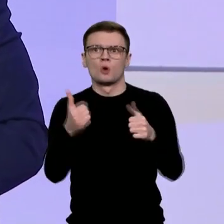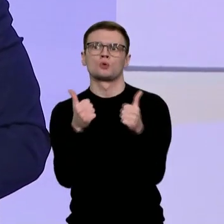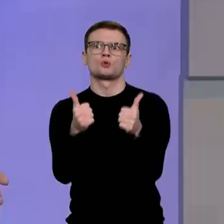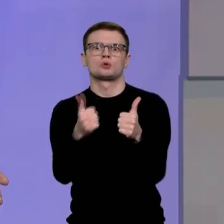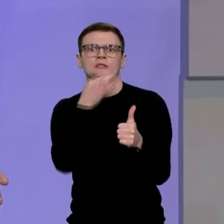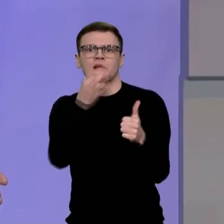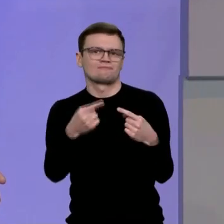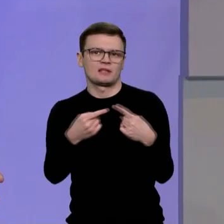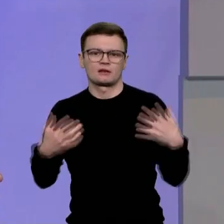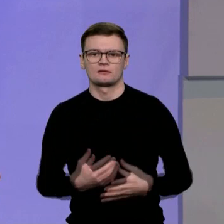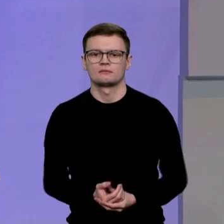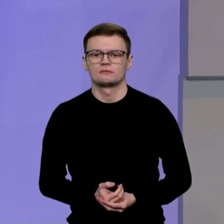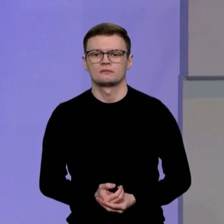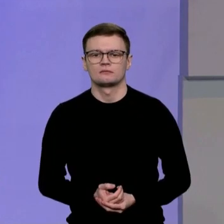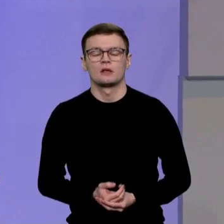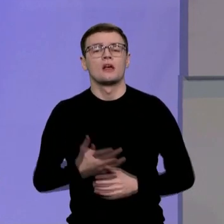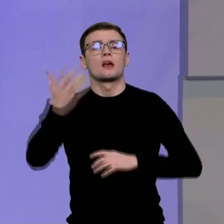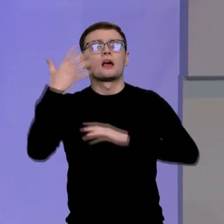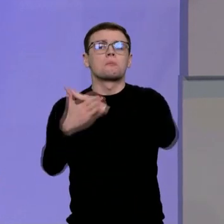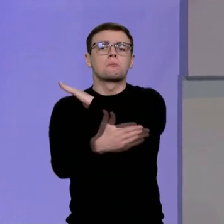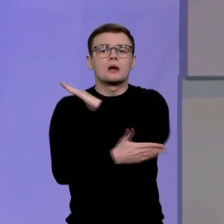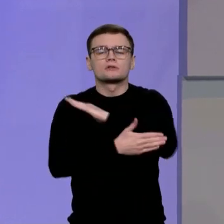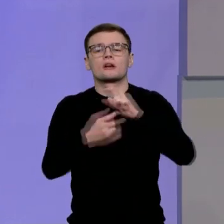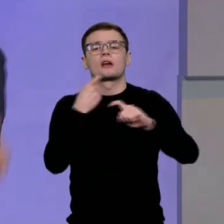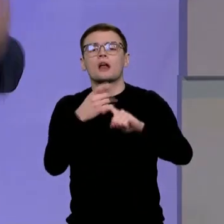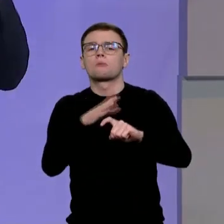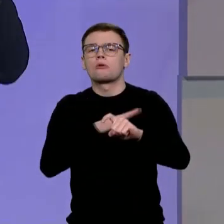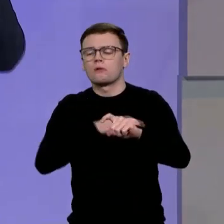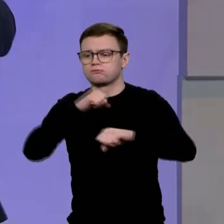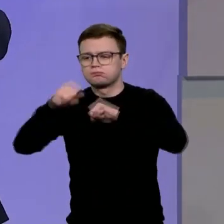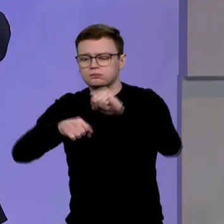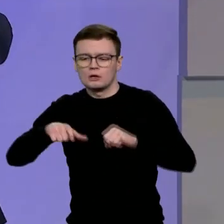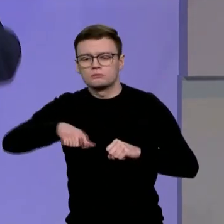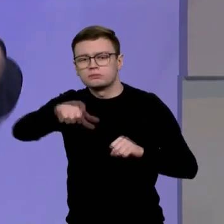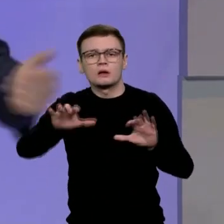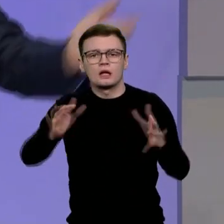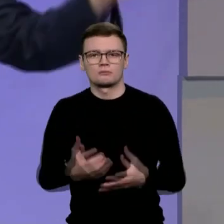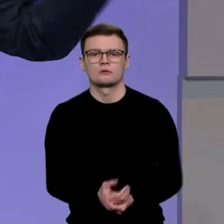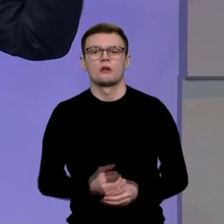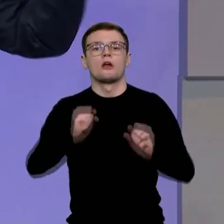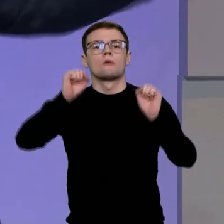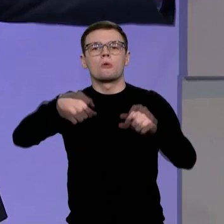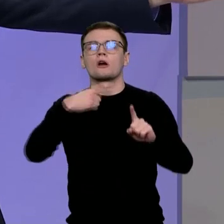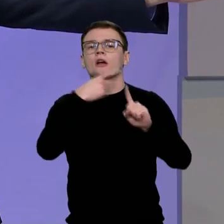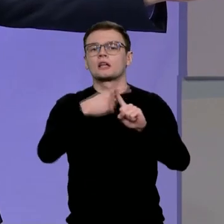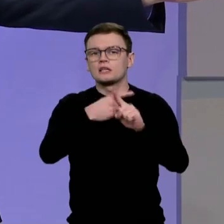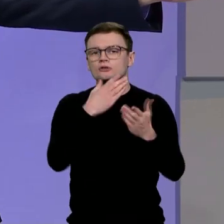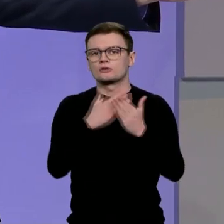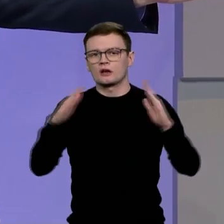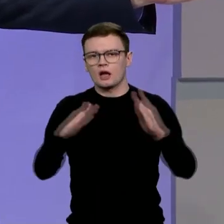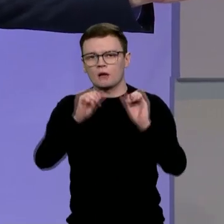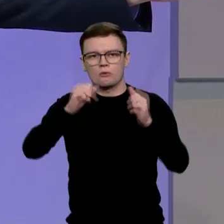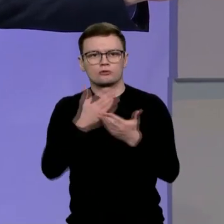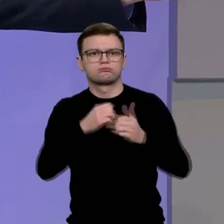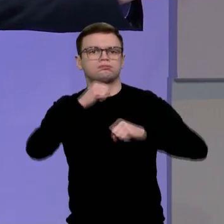paskutinį kartą su dviračiu važiavote? Aš toks jausmas, kad jūs nevažinėjote. Aš vasarą važinėjau. Ir į Kryžių kalną galima nuvažiuoti iš miesto centro, ir